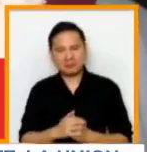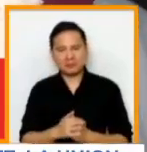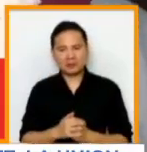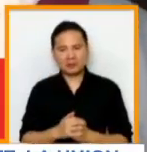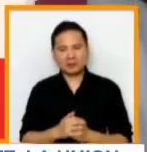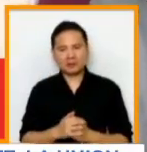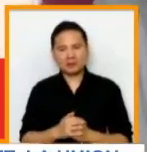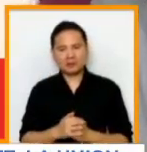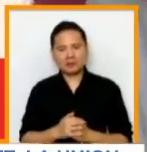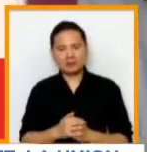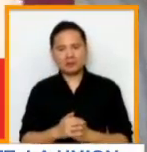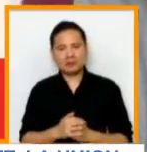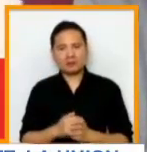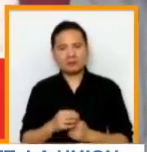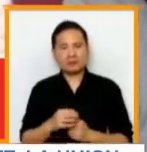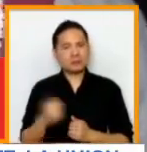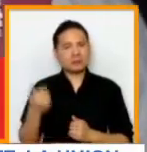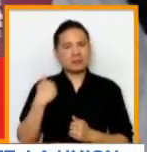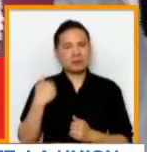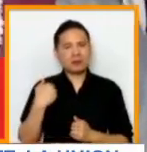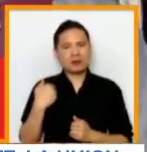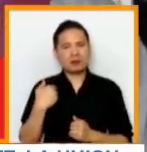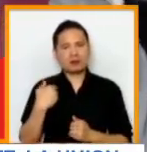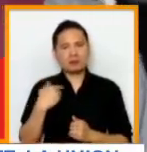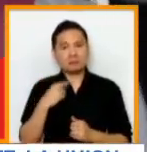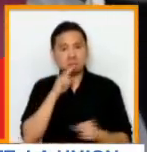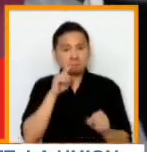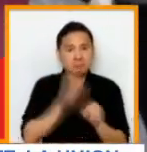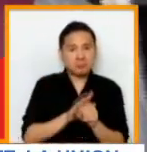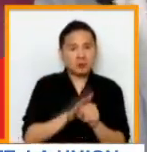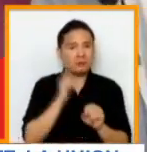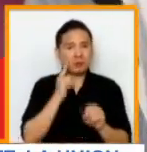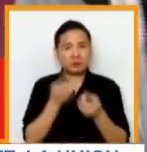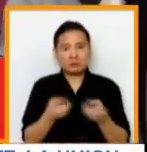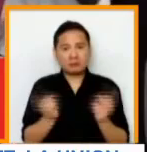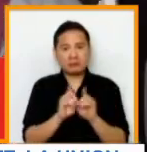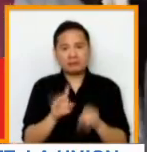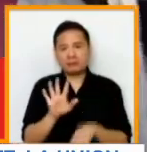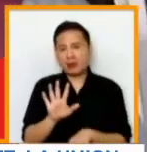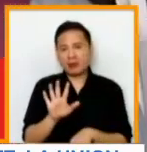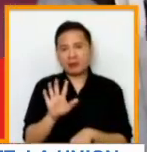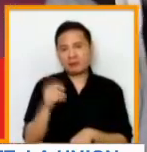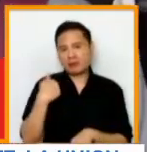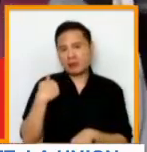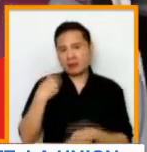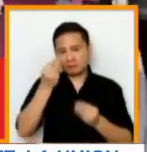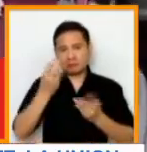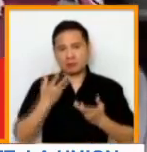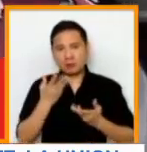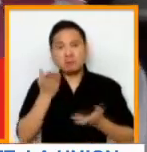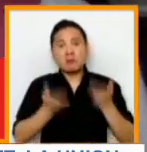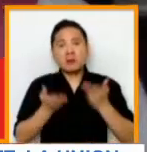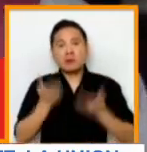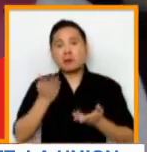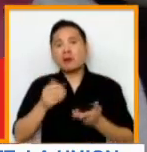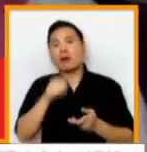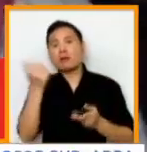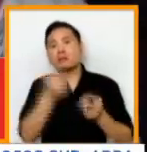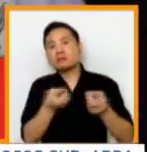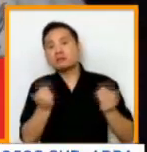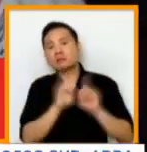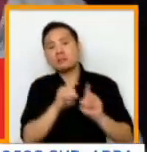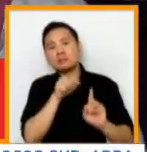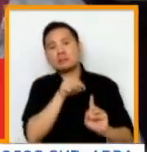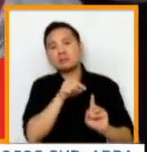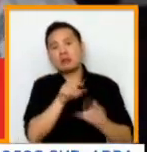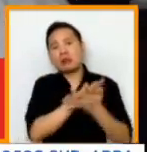nag-verify kung exclusive talaga siya for District 5. Kasi baka may ibang district na naka-mix up sa